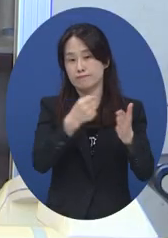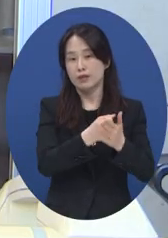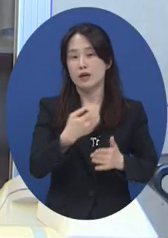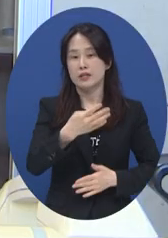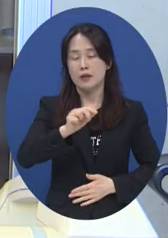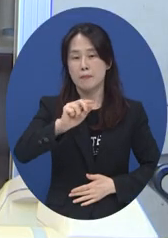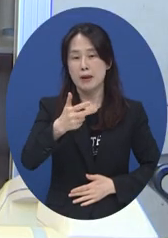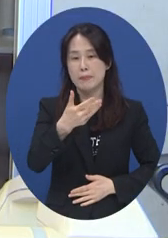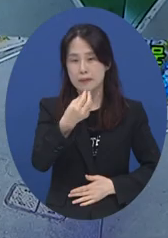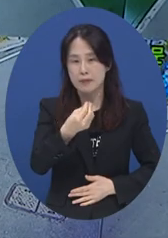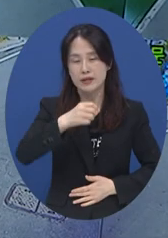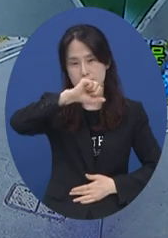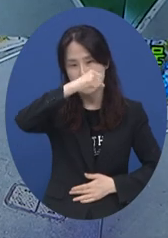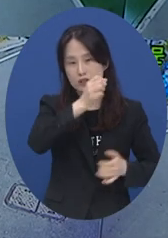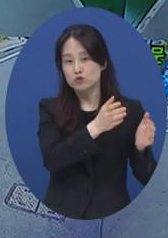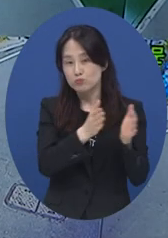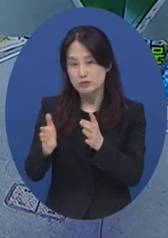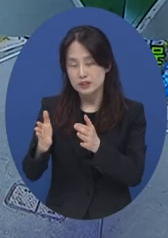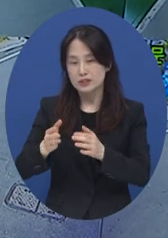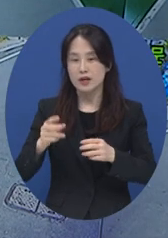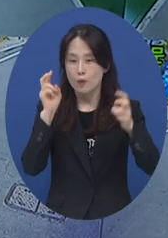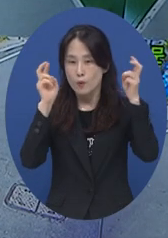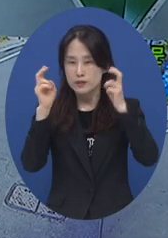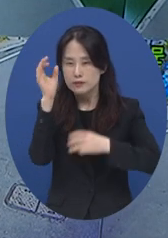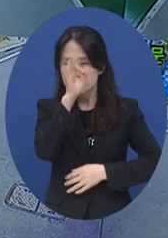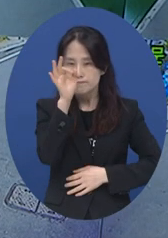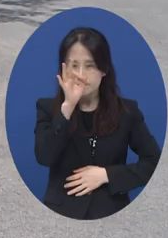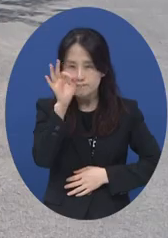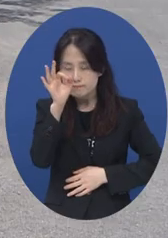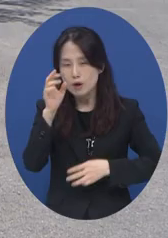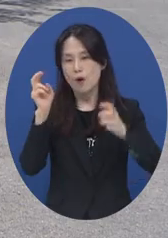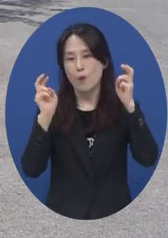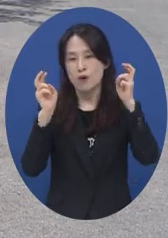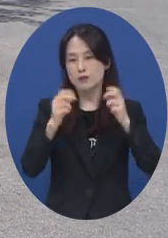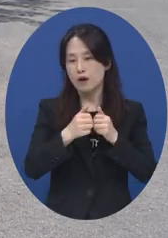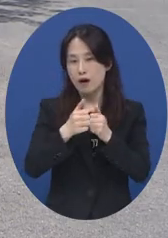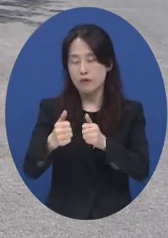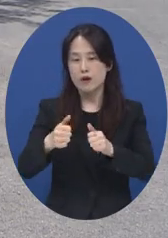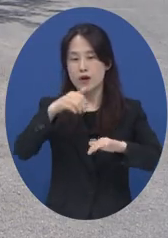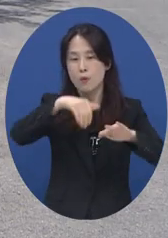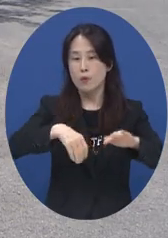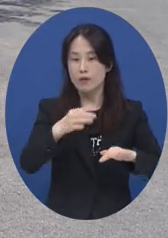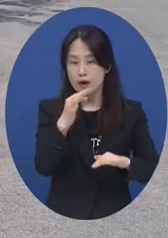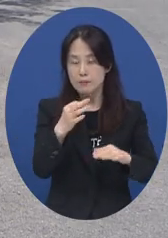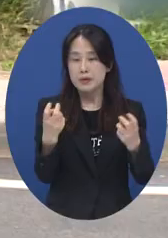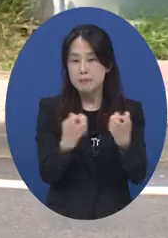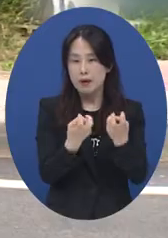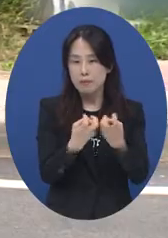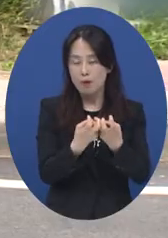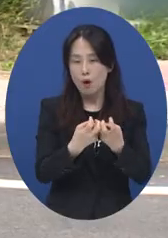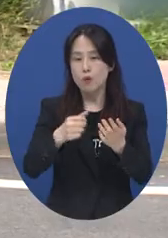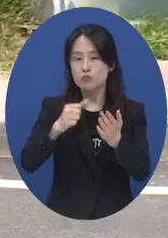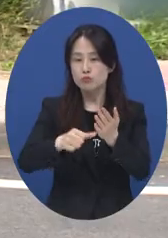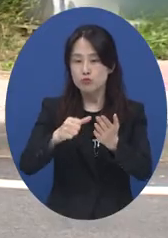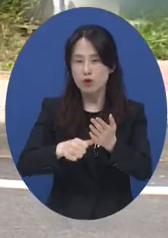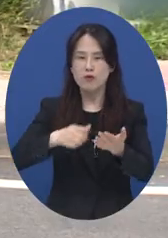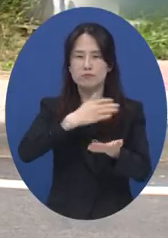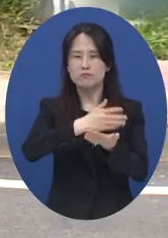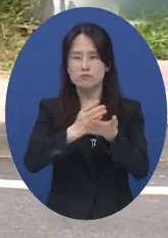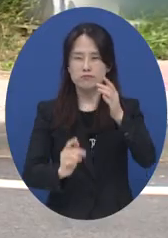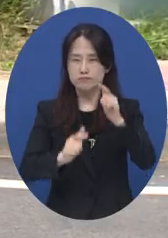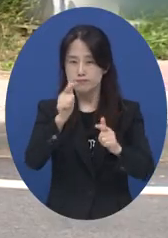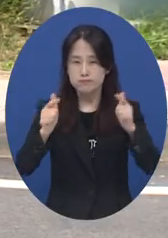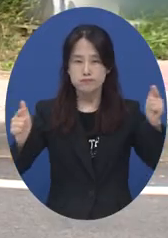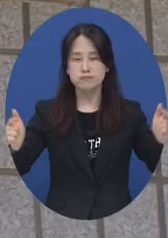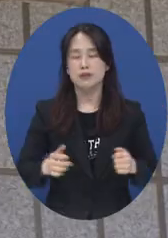만원의 예산을 세우고 시공사 물속에 들어갈 때 업체에 따라 제시하는 공사비 나 04 방법 홍삼 물량 산정에 참 참한 별